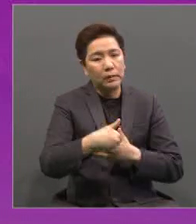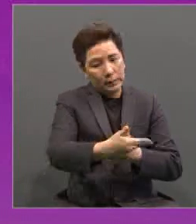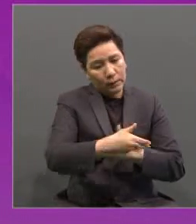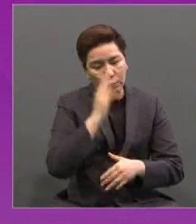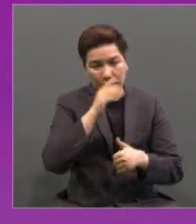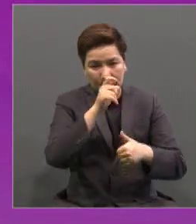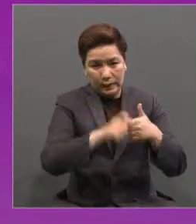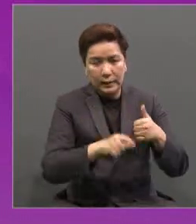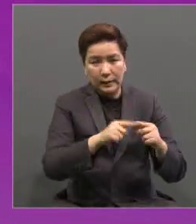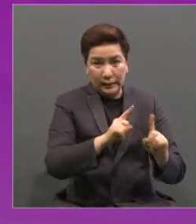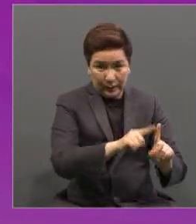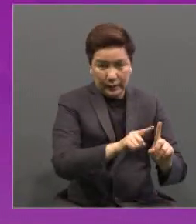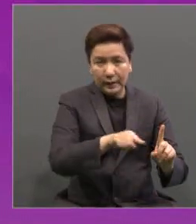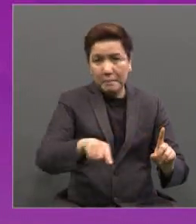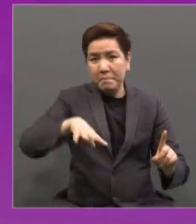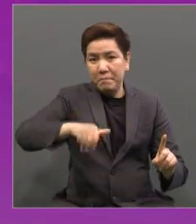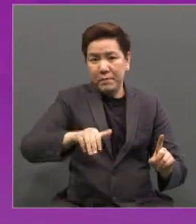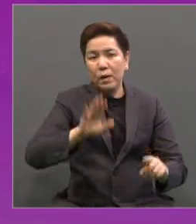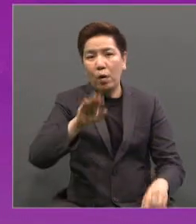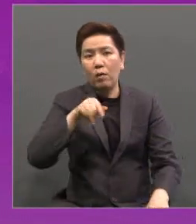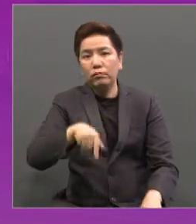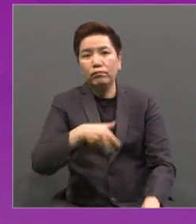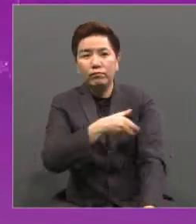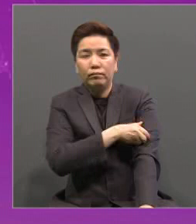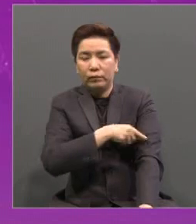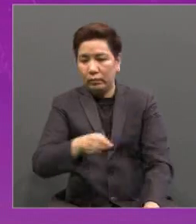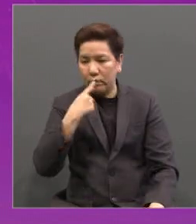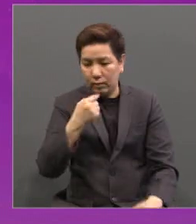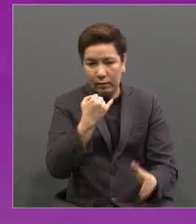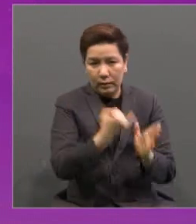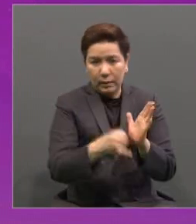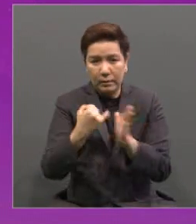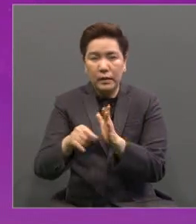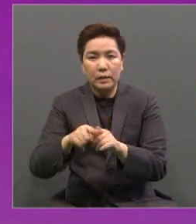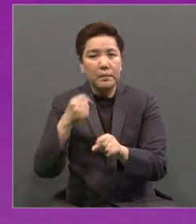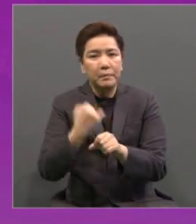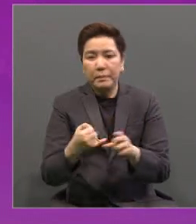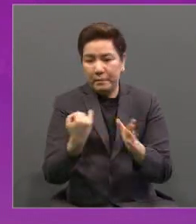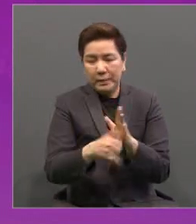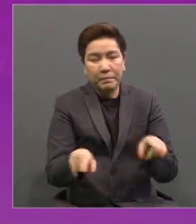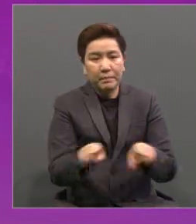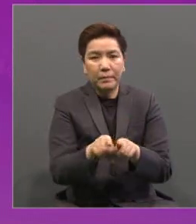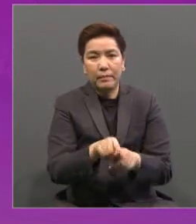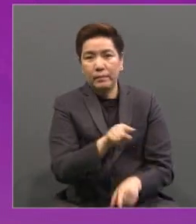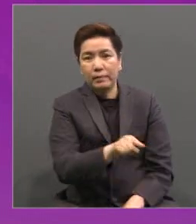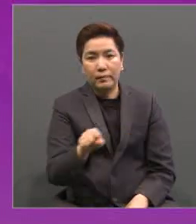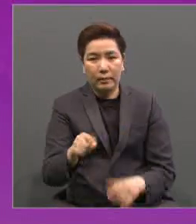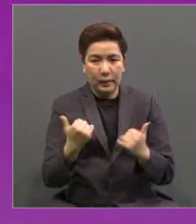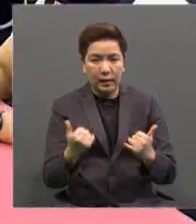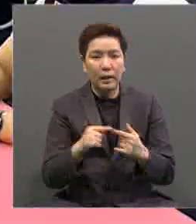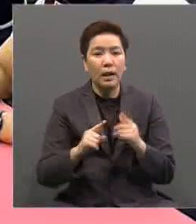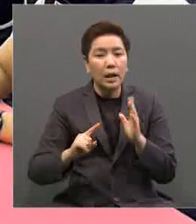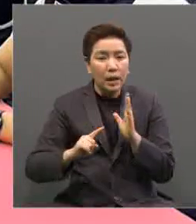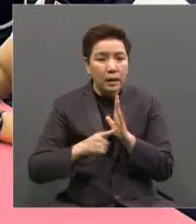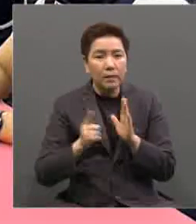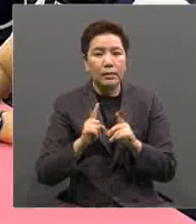นายเอกพจน์นายกเทศมนตรีเมืองคลองหลวงมาแจ้งข้อกล่าวหาในฐานความผิดเดียวกันด้วยครับเรื่องนี้ก็